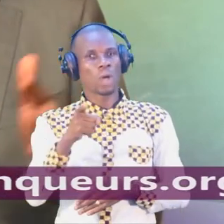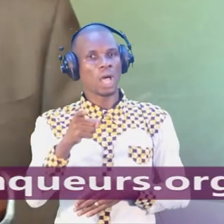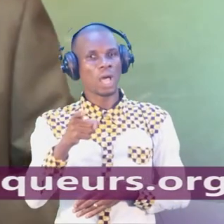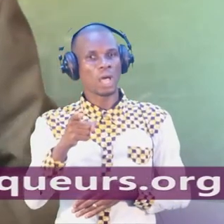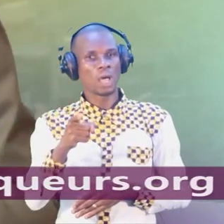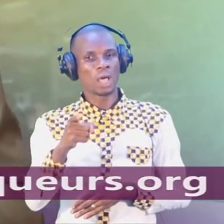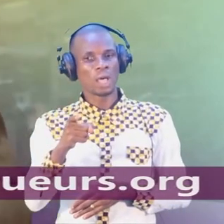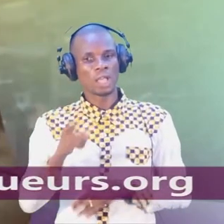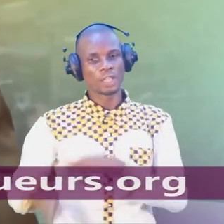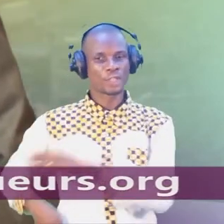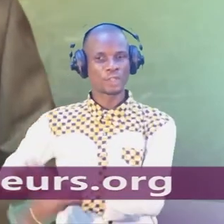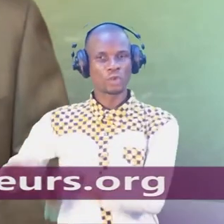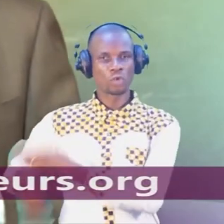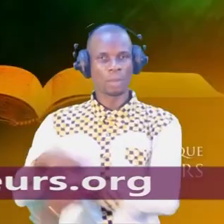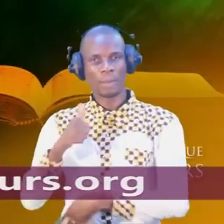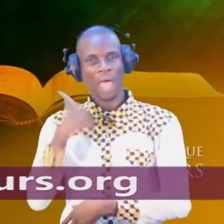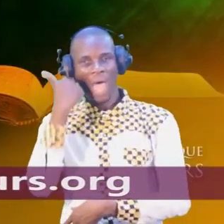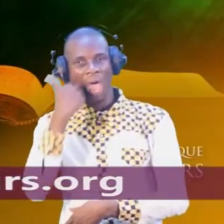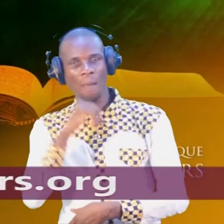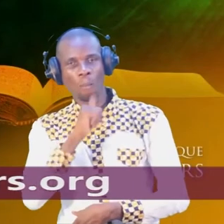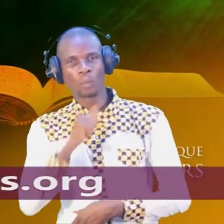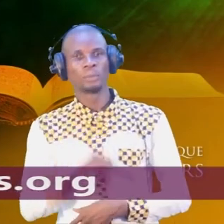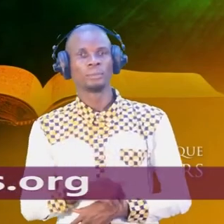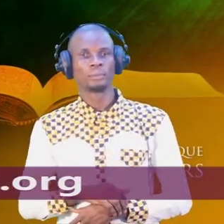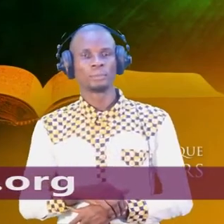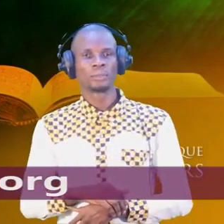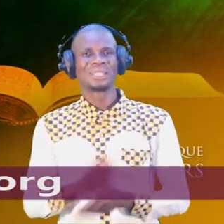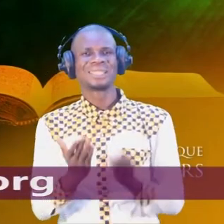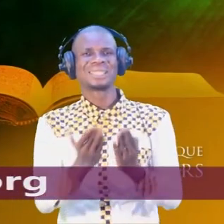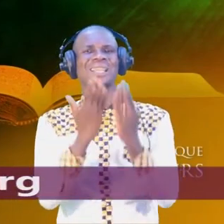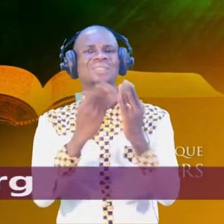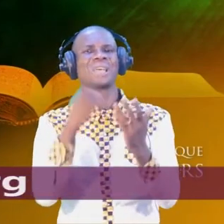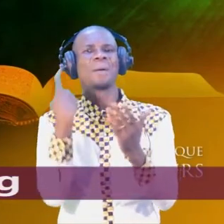watu wengi wanaijua. Usizini. Usizini.